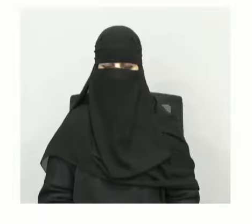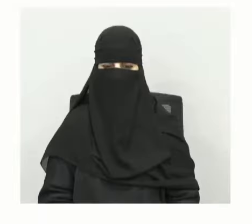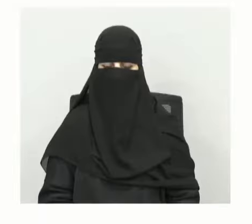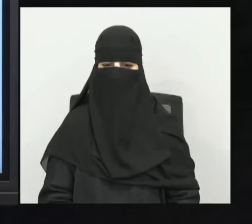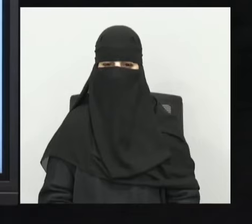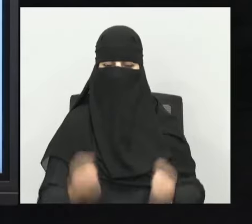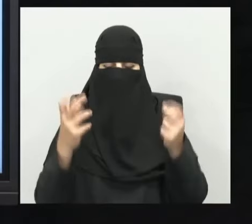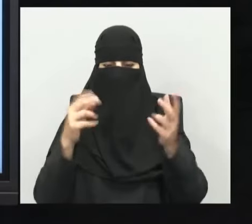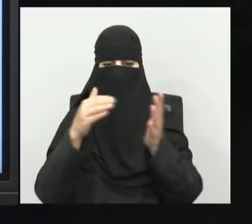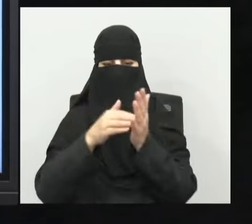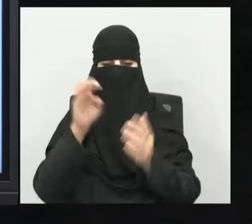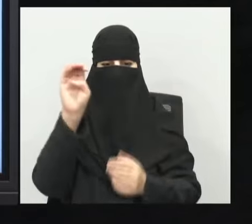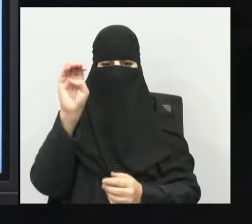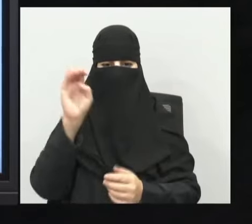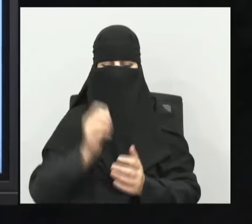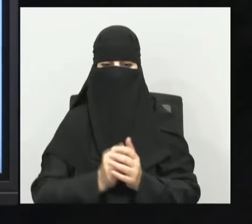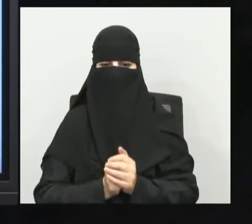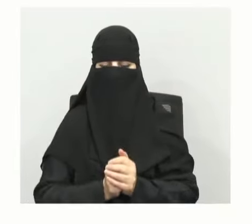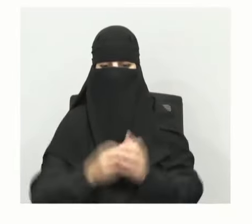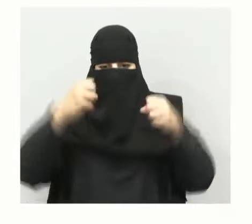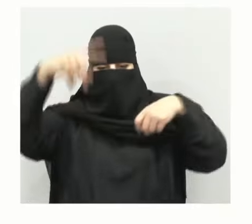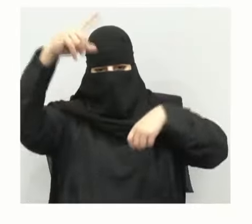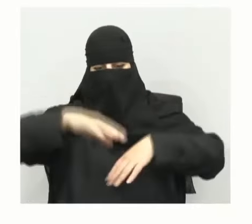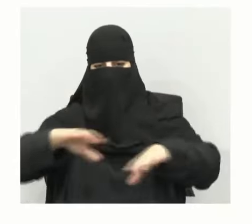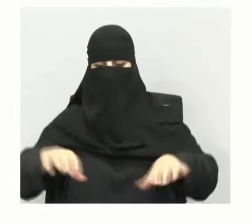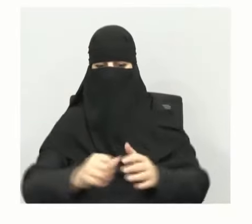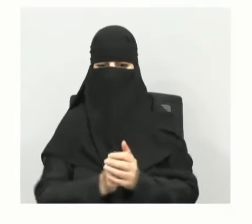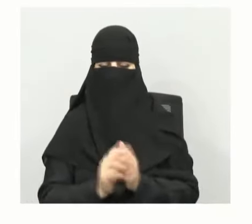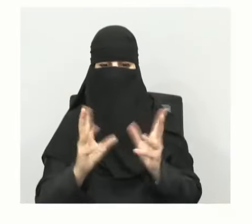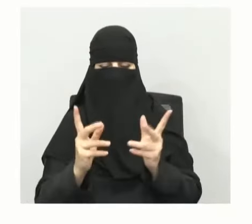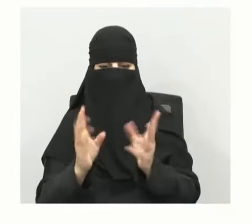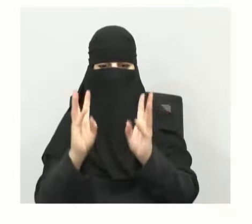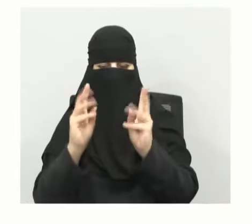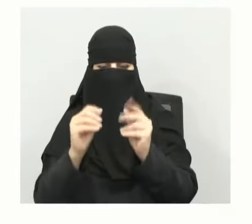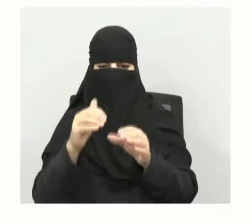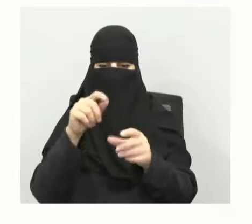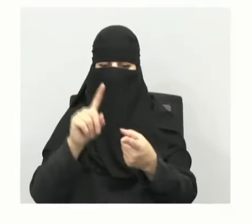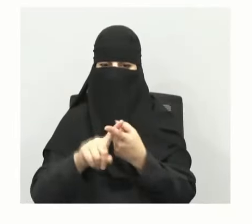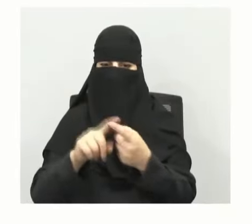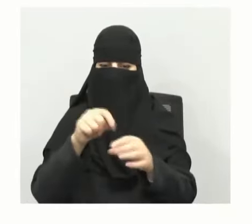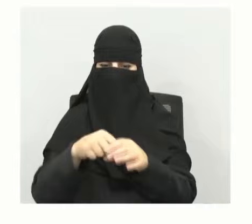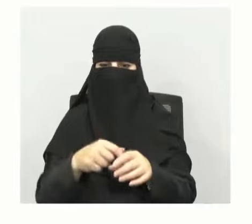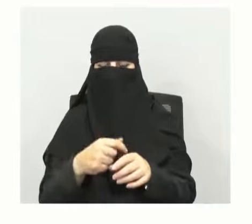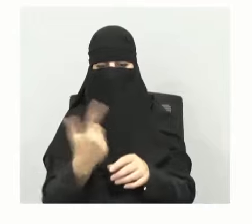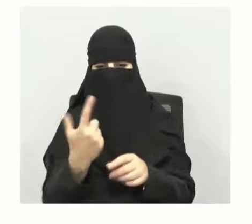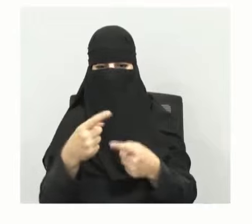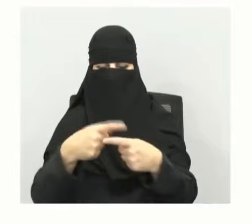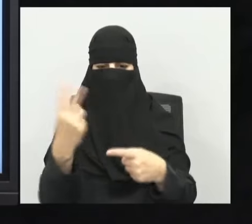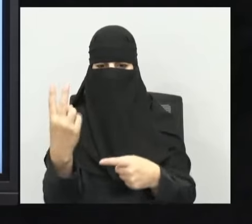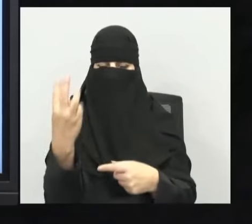هاي مبدعين وصلتوا للاجابه بارك الله فيكم اذا ما هو العدد اللي نضربه في السبعه يكون الناتج 42